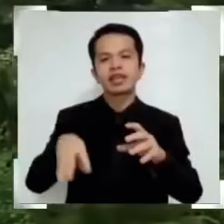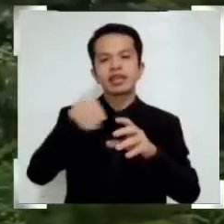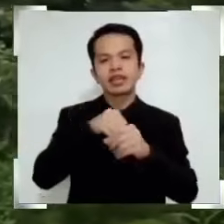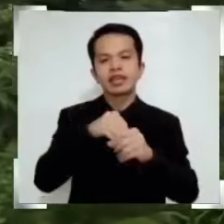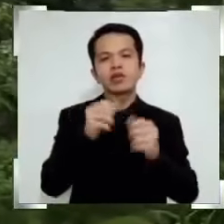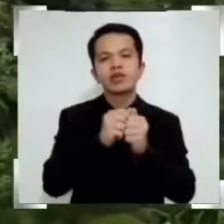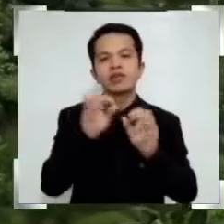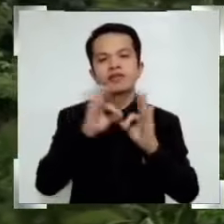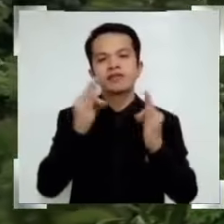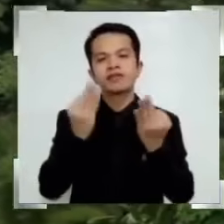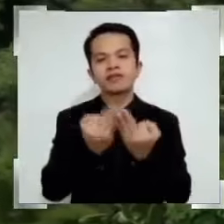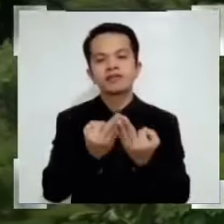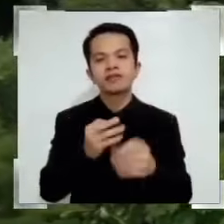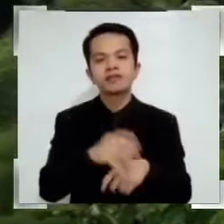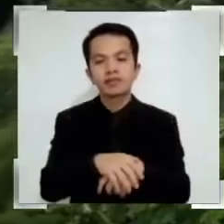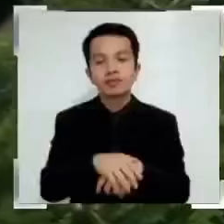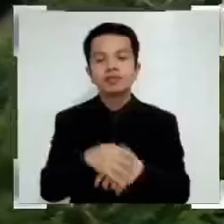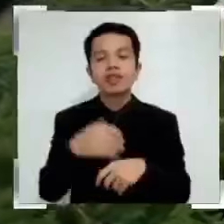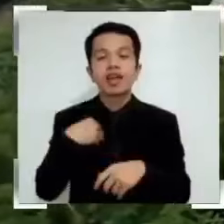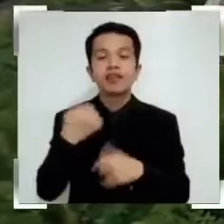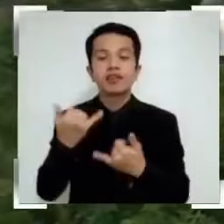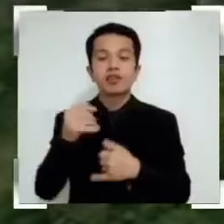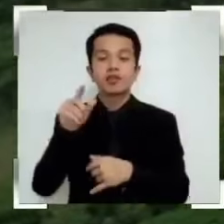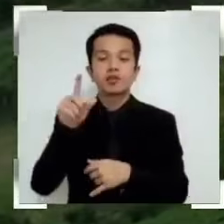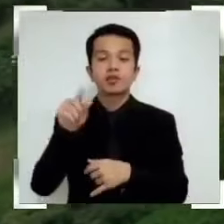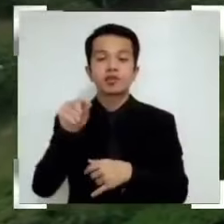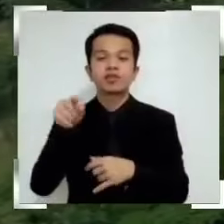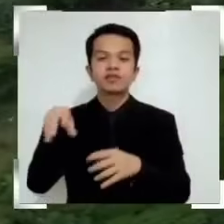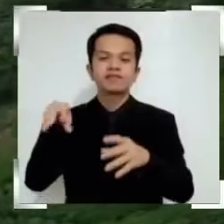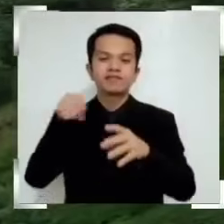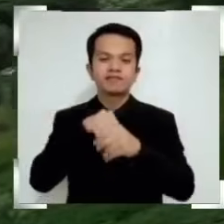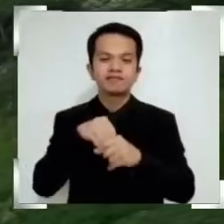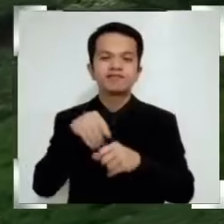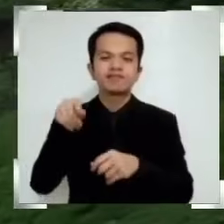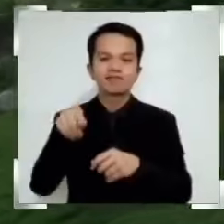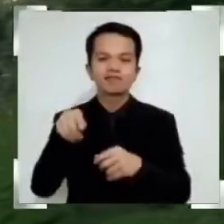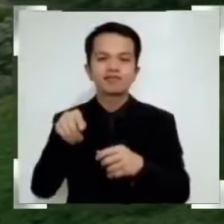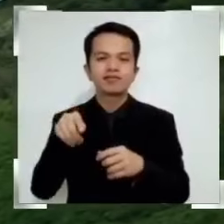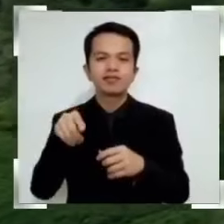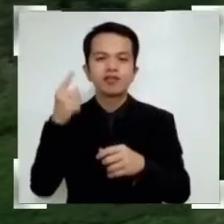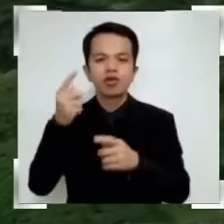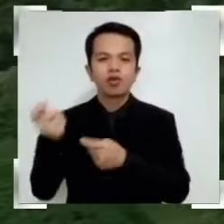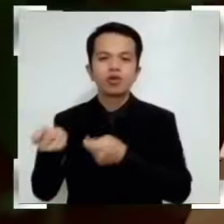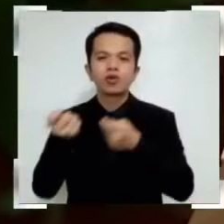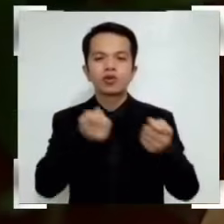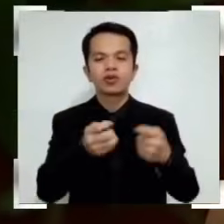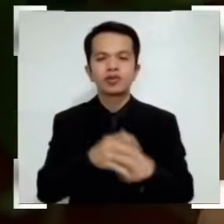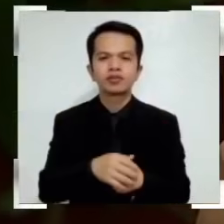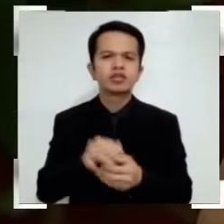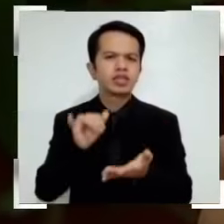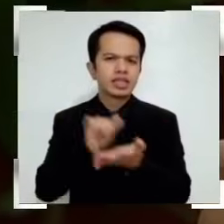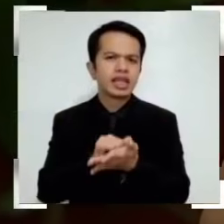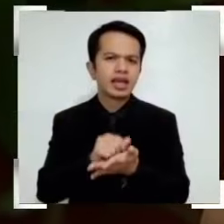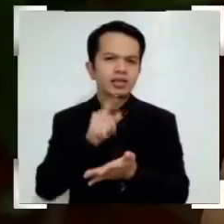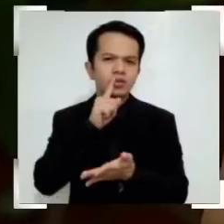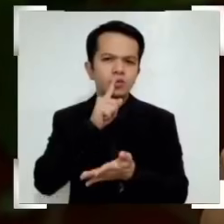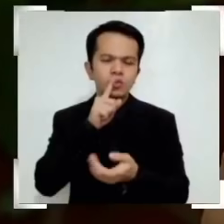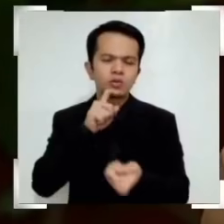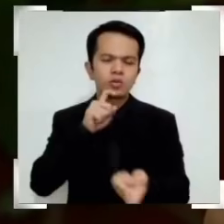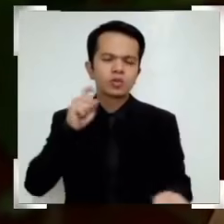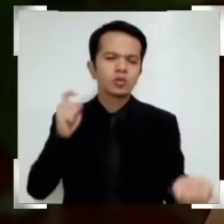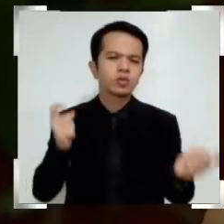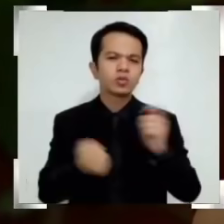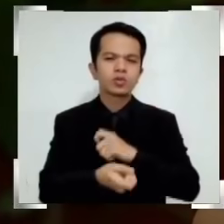May 20 natukoy na kandidato para rito. It will really be a game changer. It will be a model to